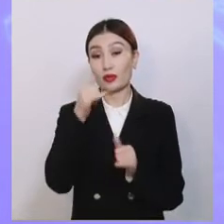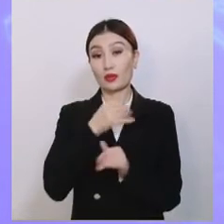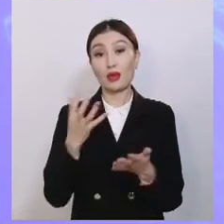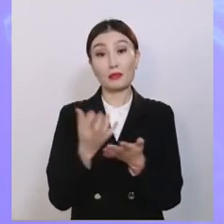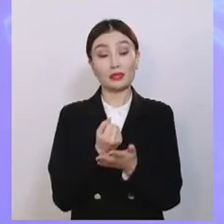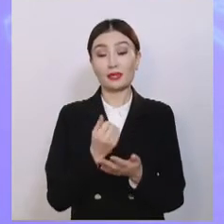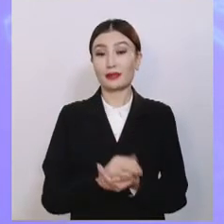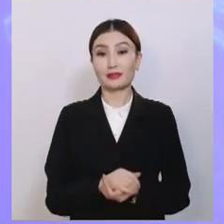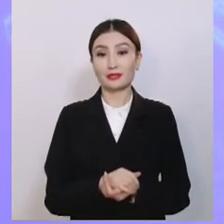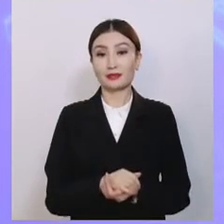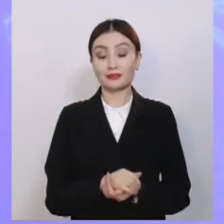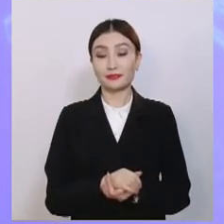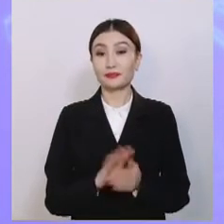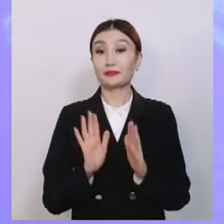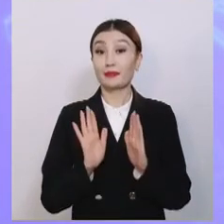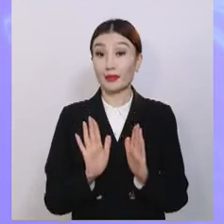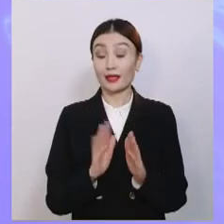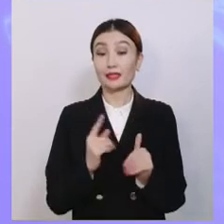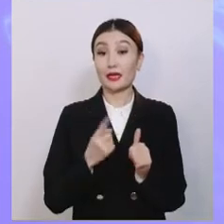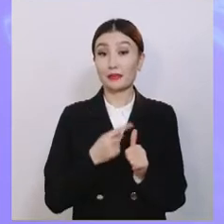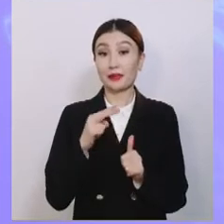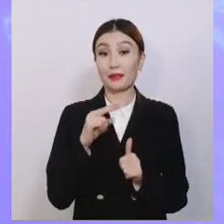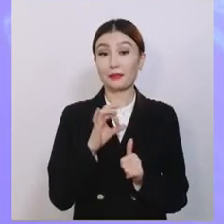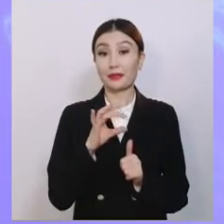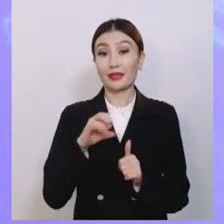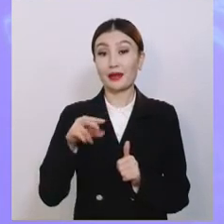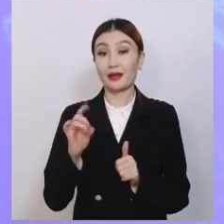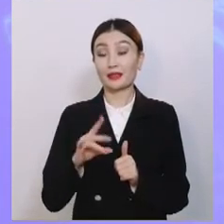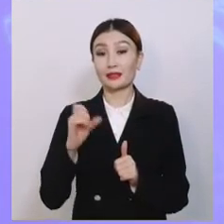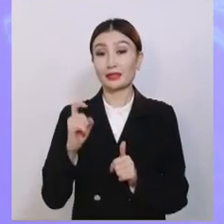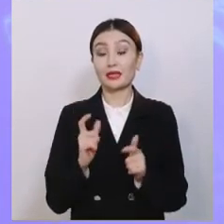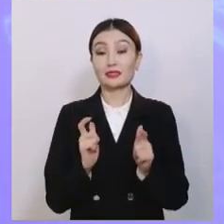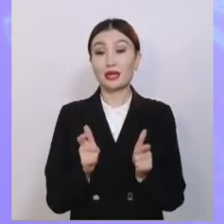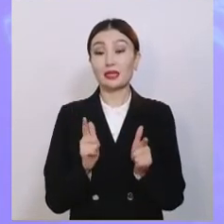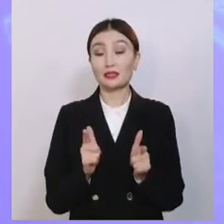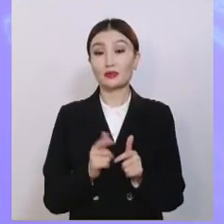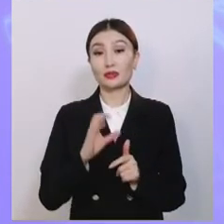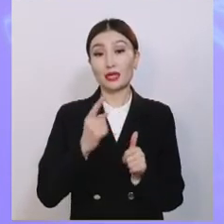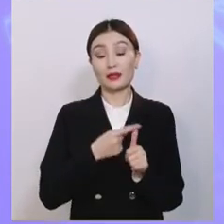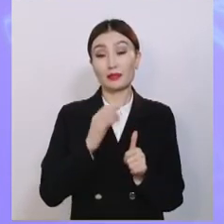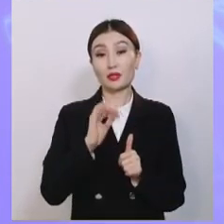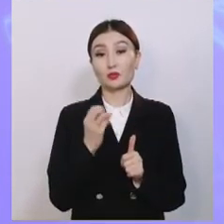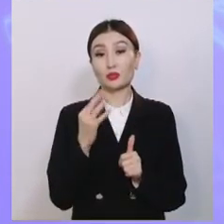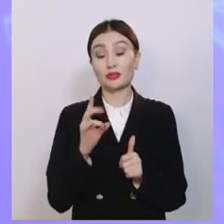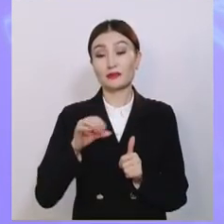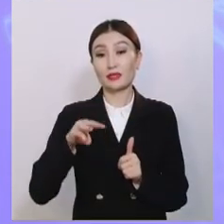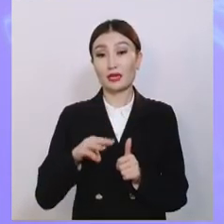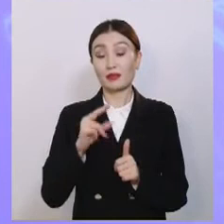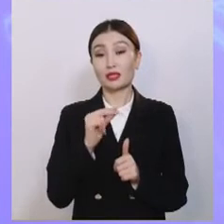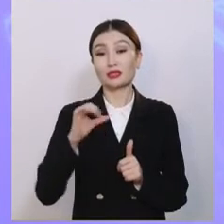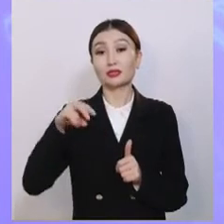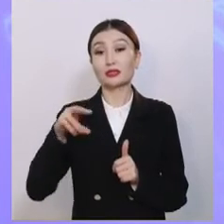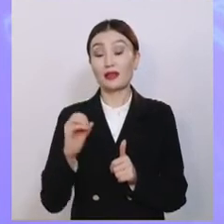определяется. Также имя прилагательное согласуется с именем существительным в